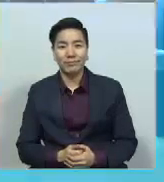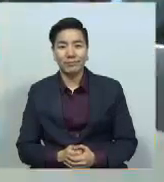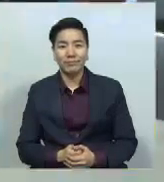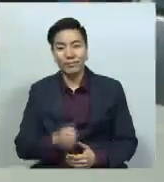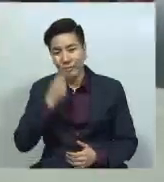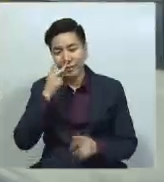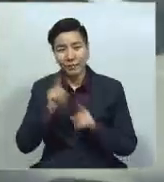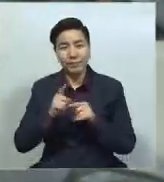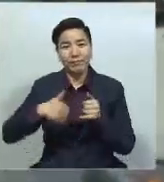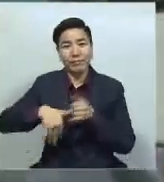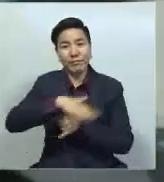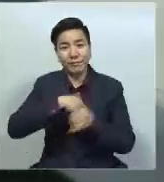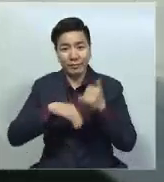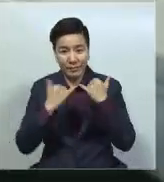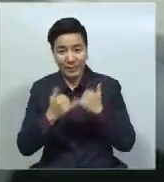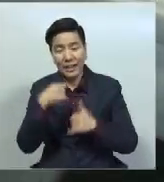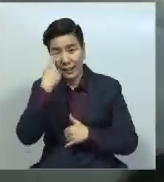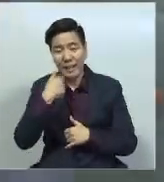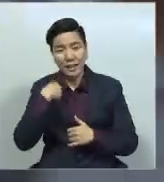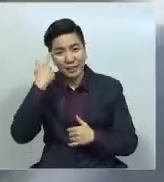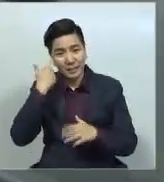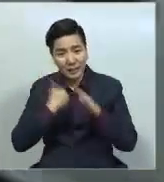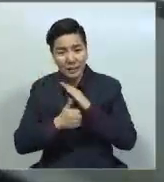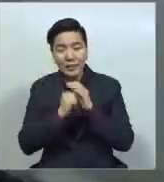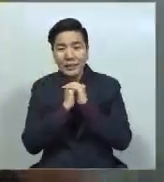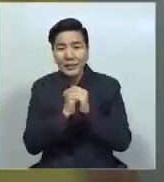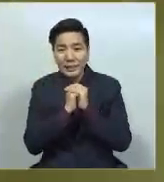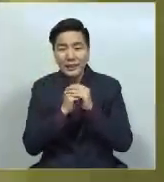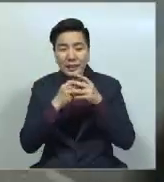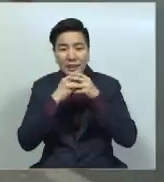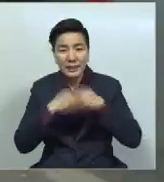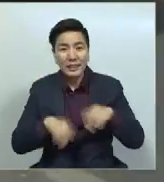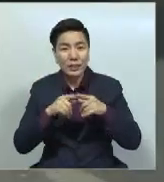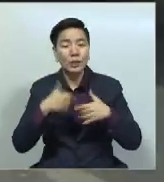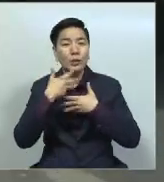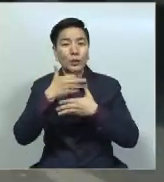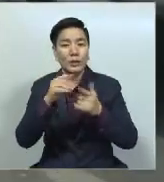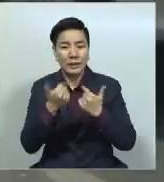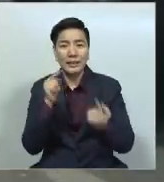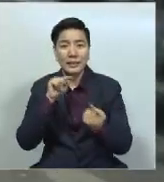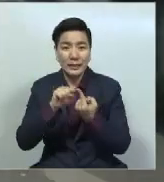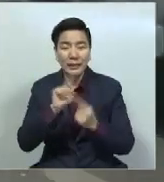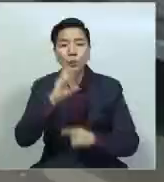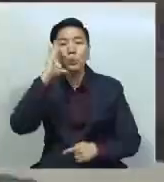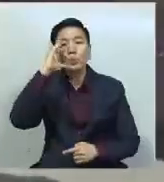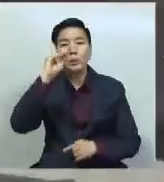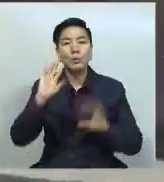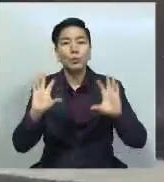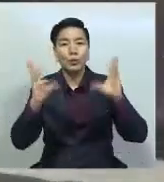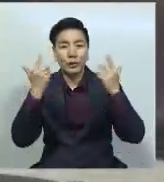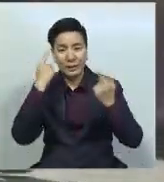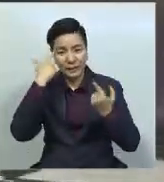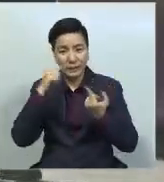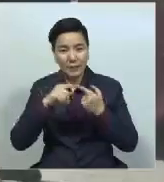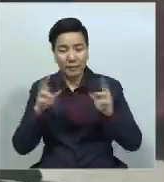เห็นบรรยากาศแบบนี้ใครอยากจะเดินทางไปนะครับสามารถไปเที่ยวเทศกาลตรุษจีนที่ถนนเยาวราชได้งานจะจัดไปจนถึงวันพรุ่งนี้นะครับ